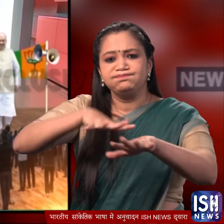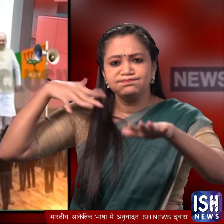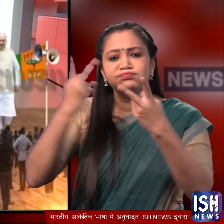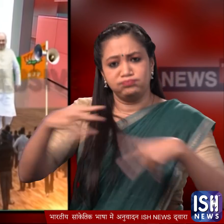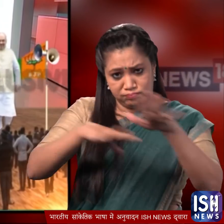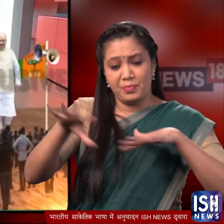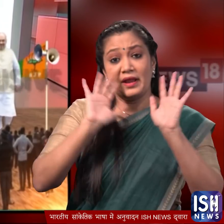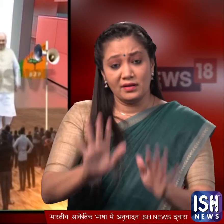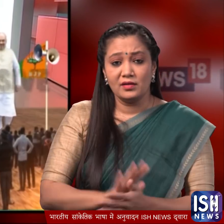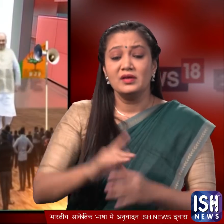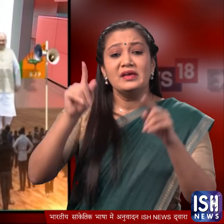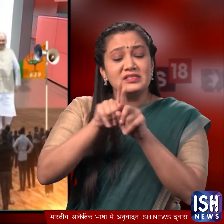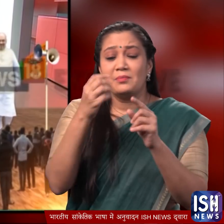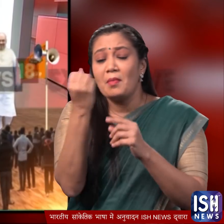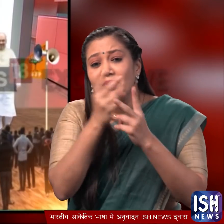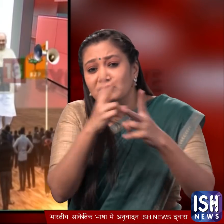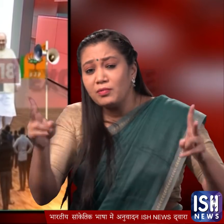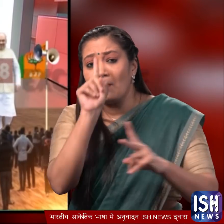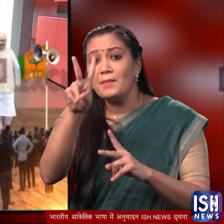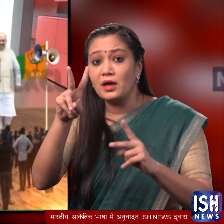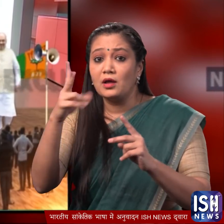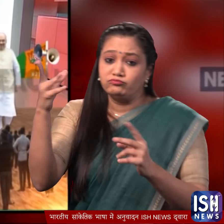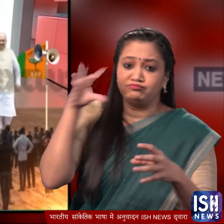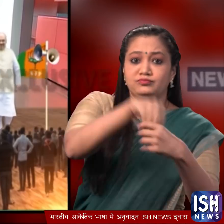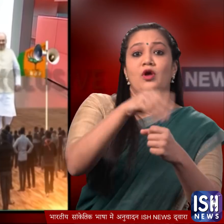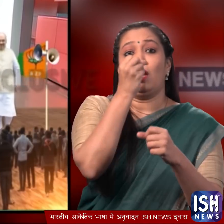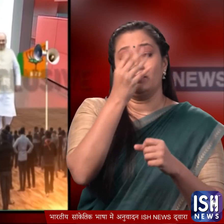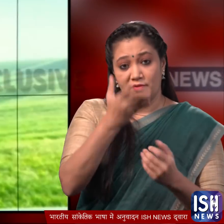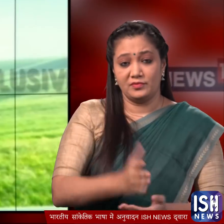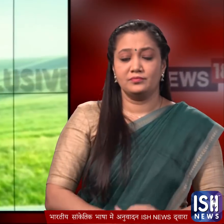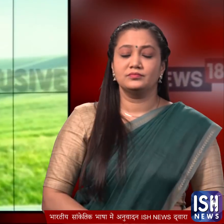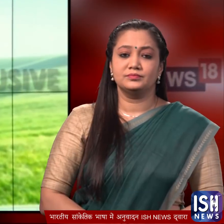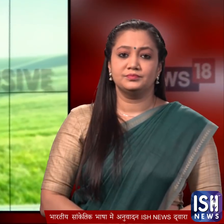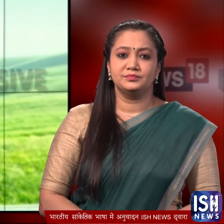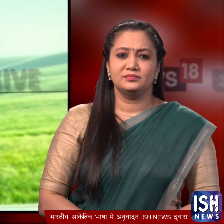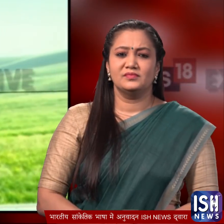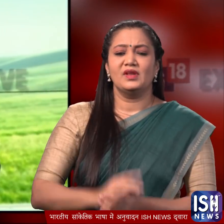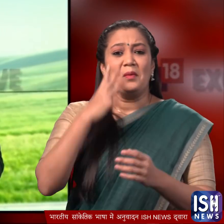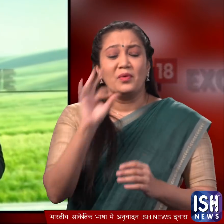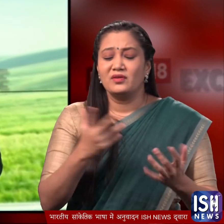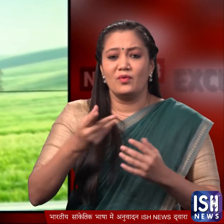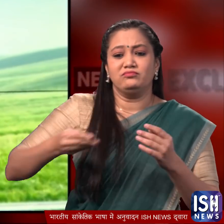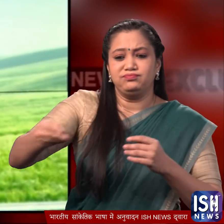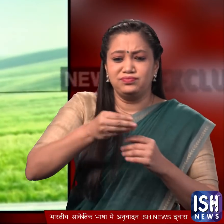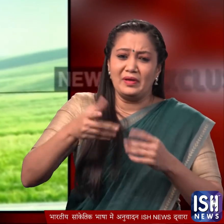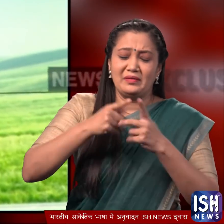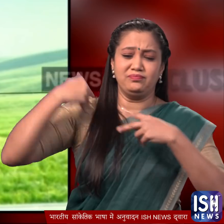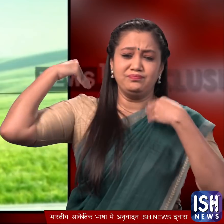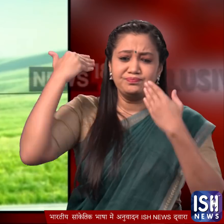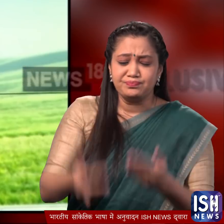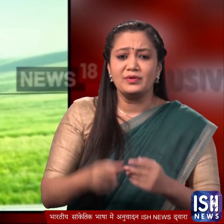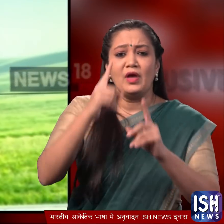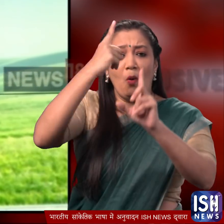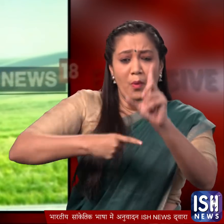करेंगे। खबर है कि इसी दौरान टीएमसी के करीब 12 नेता बीजेपी में शामिल होंगे। 100 बात की एक बात यह कि पश्चिम बंगाल में पिछले 1 साल